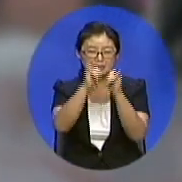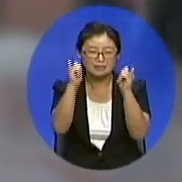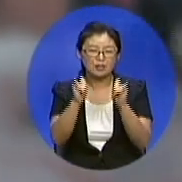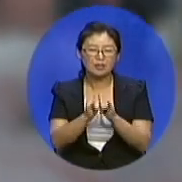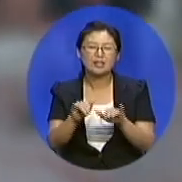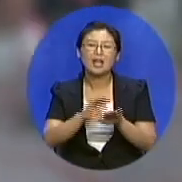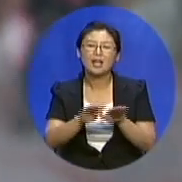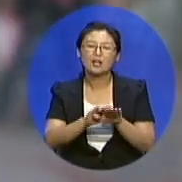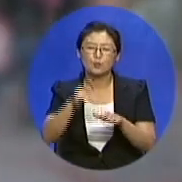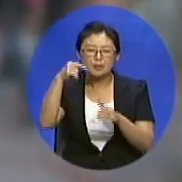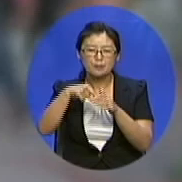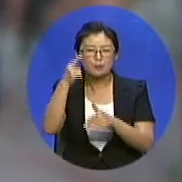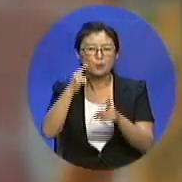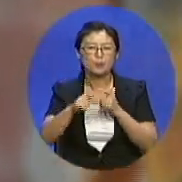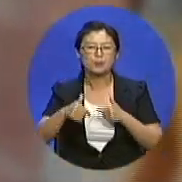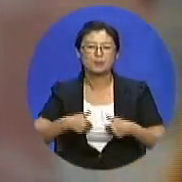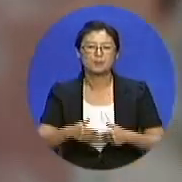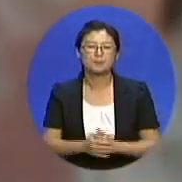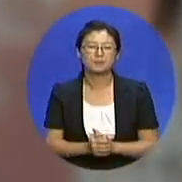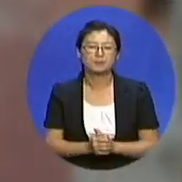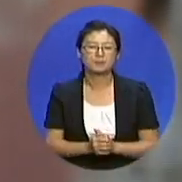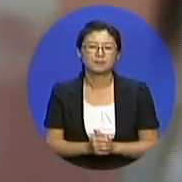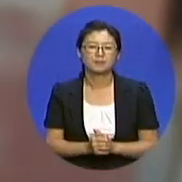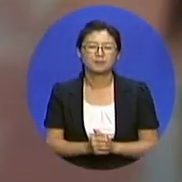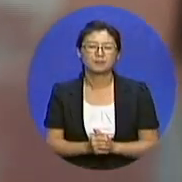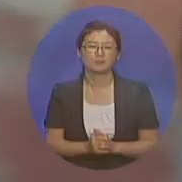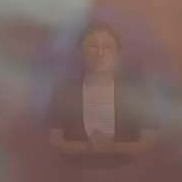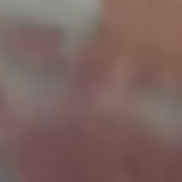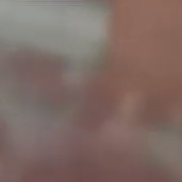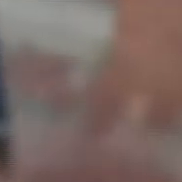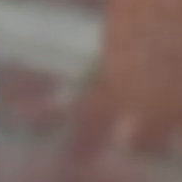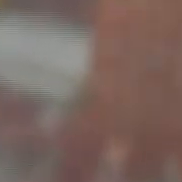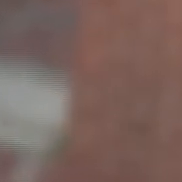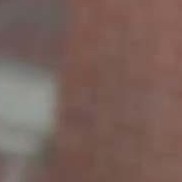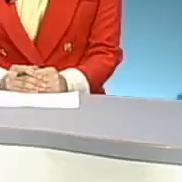깊이 고민해봐야 할 때입니다. 복지TV 뉴스 정유림입니다.